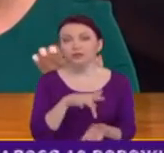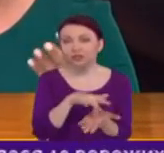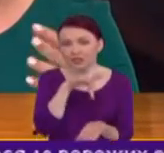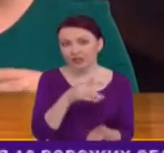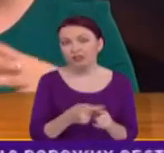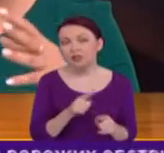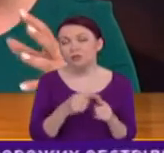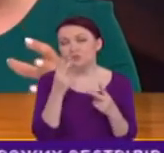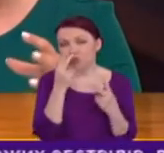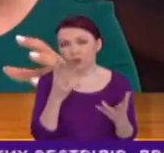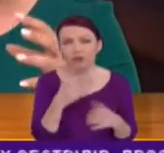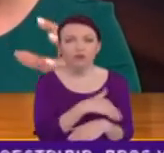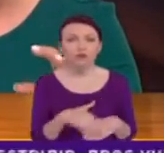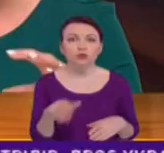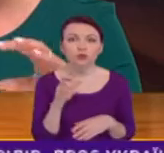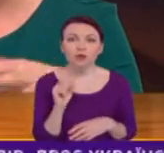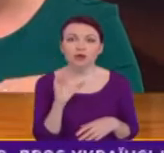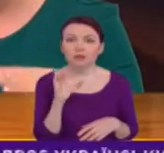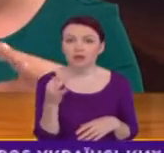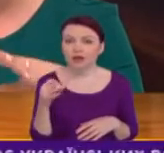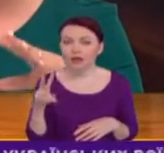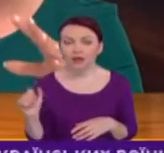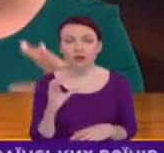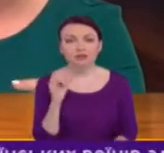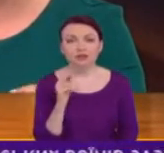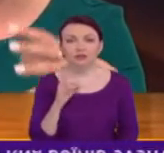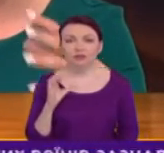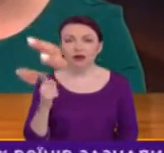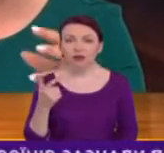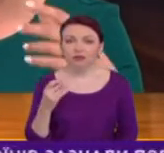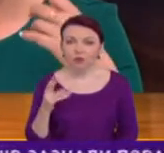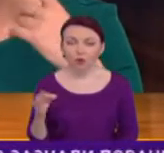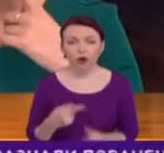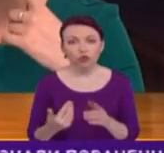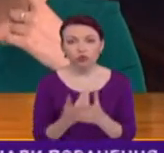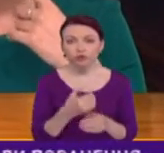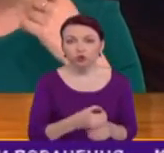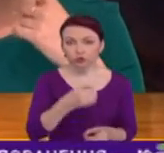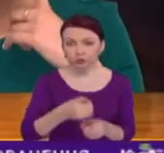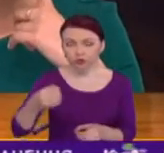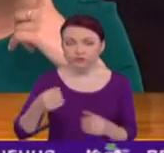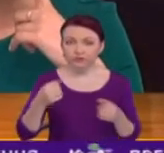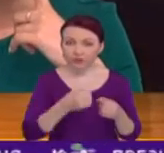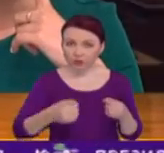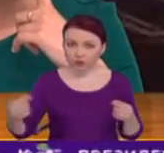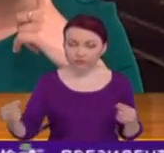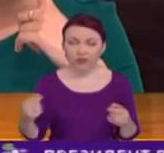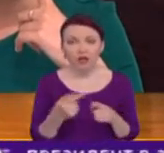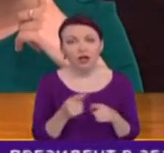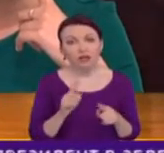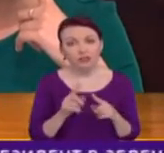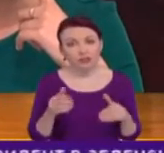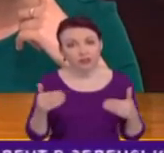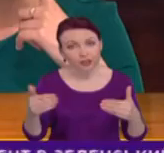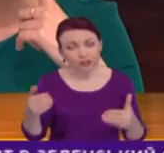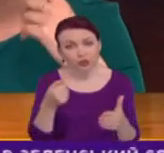дійсно помітно. От на вулиці Басейні, Саксаганського та інші. Чи дійсно помітно, що нові стовпчики встановлені? Чи дійде ця тенденція до